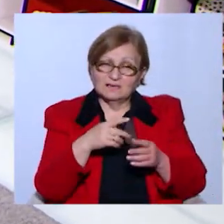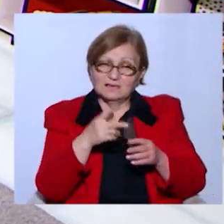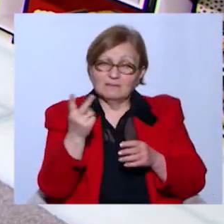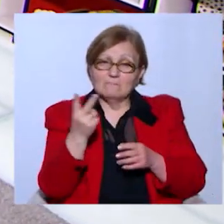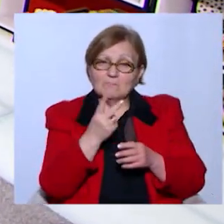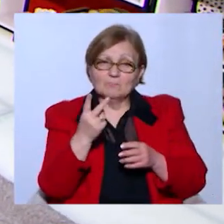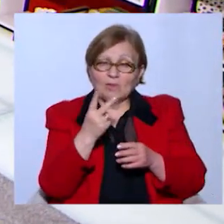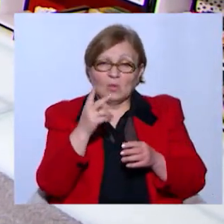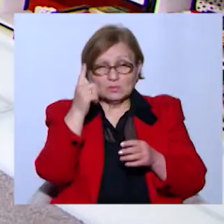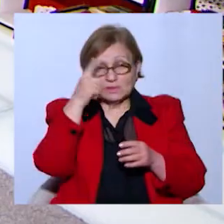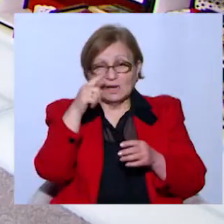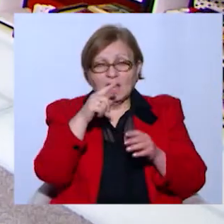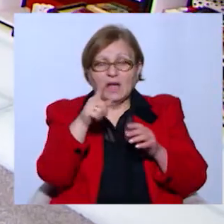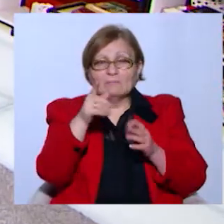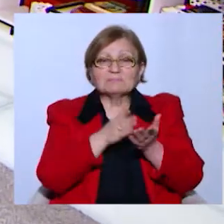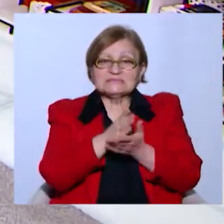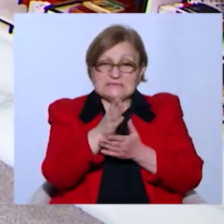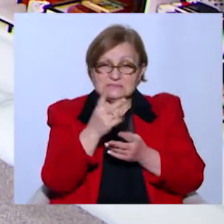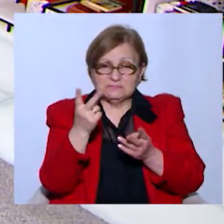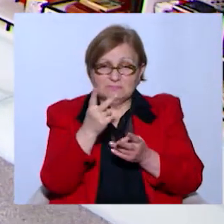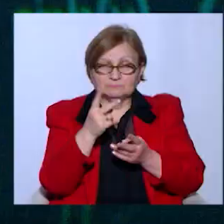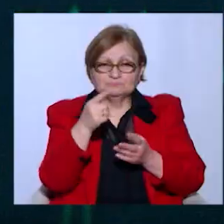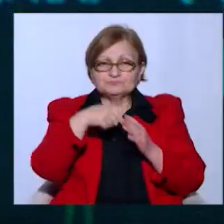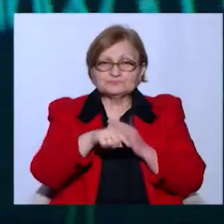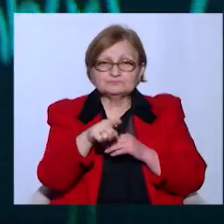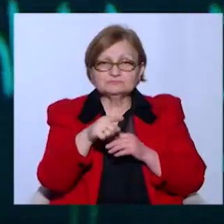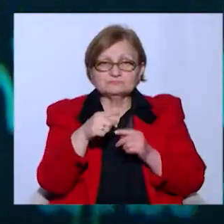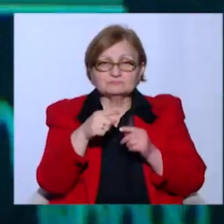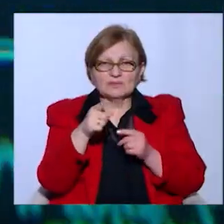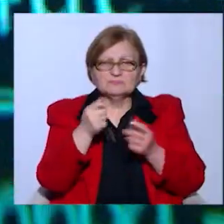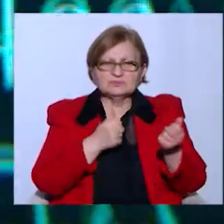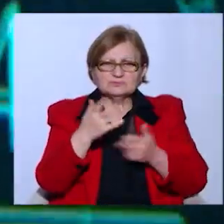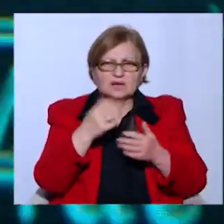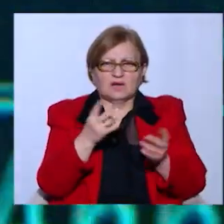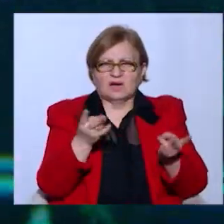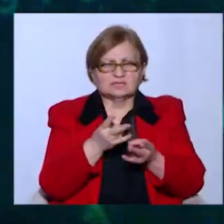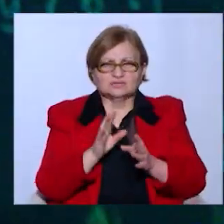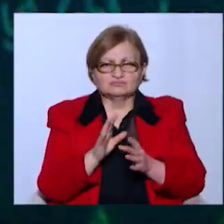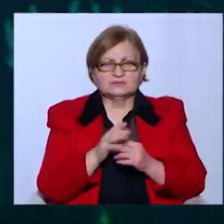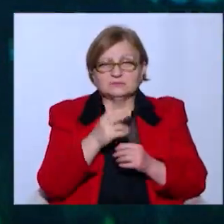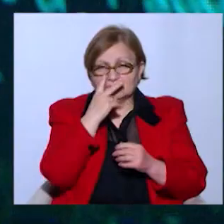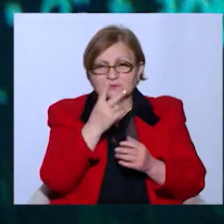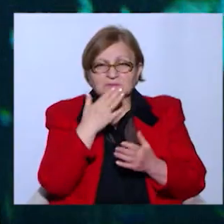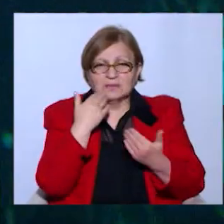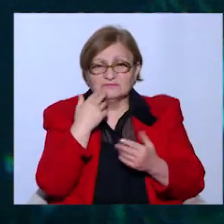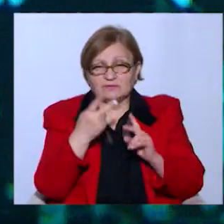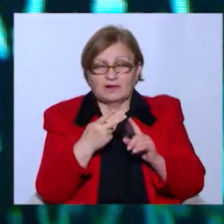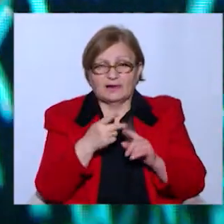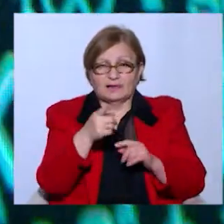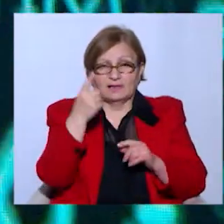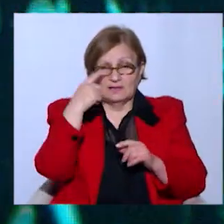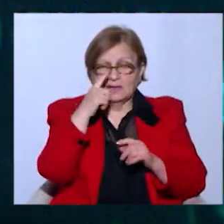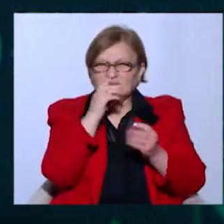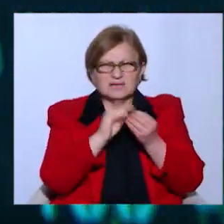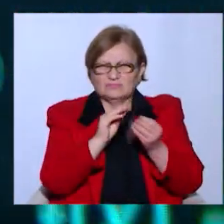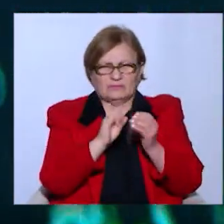მეორე ამოხსნასაც, რომელშიც ფაქტობრივად არანაირი გამოთვლის ჩატარება არ დაგვჭირდება. ესე იგი, ამოცანა არის